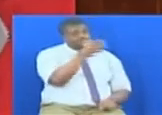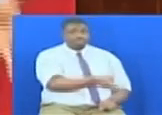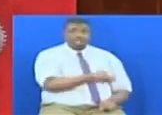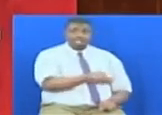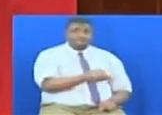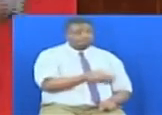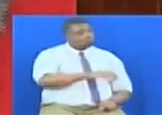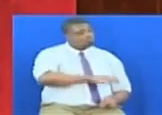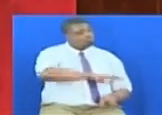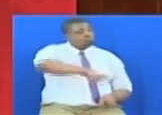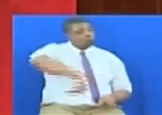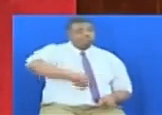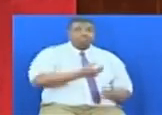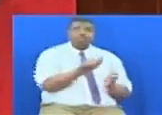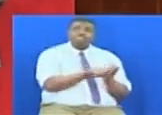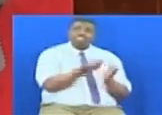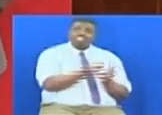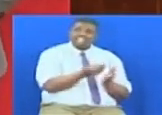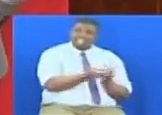fedha.